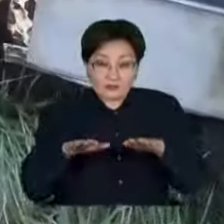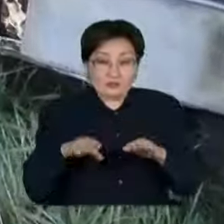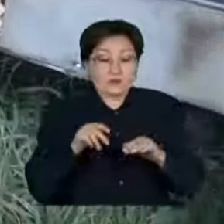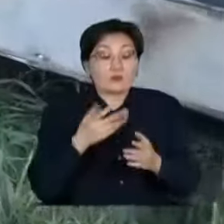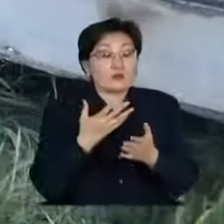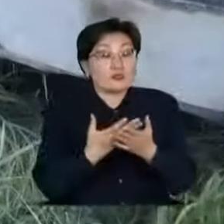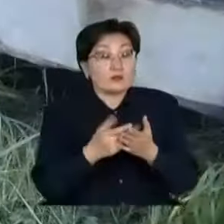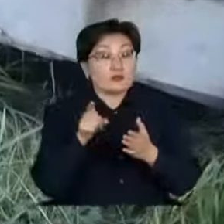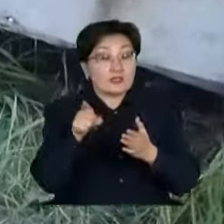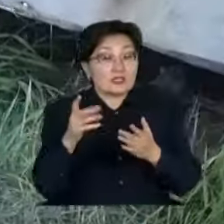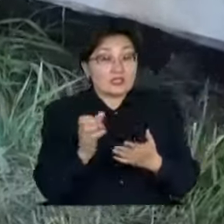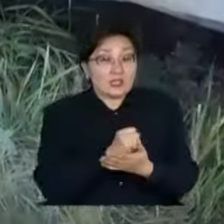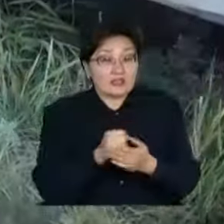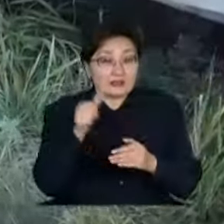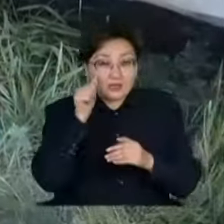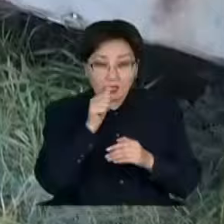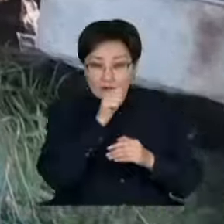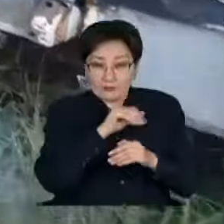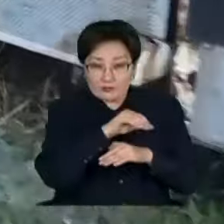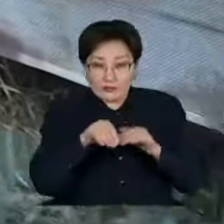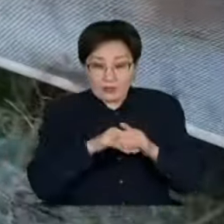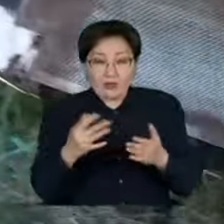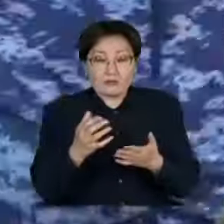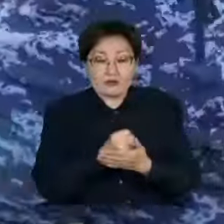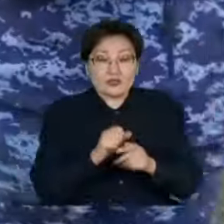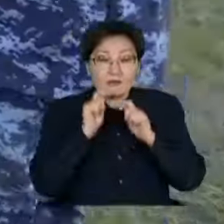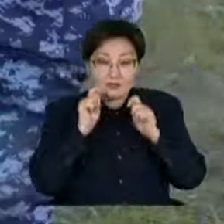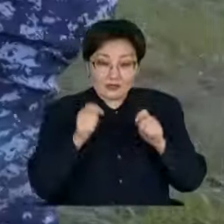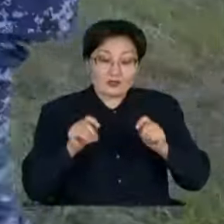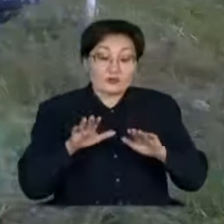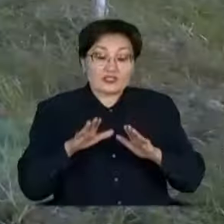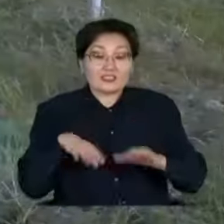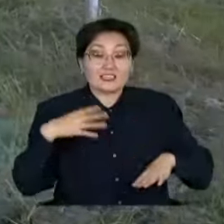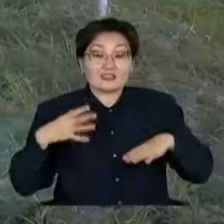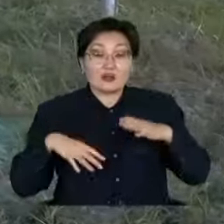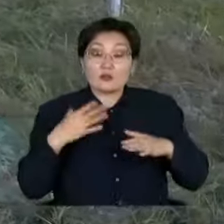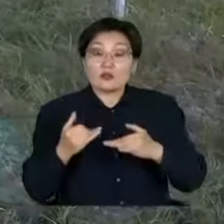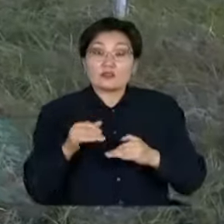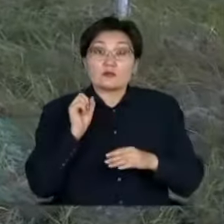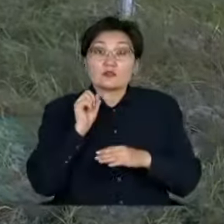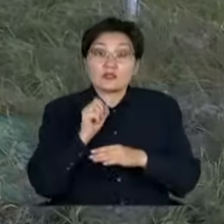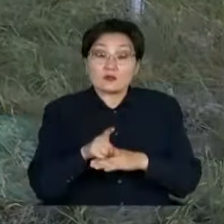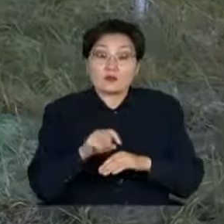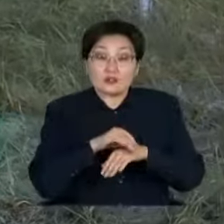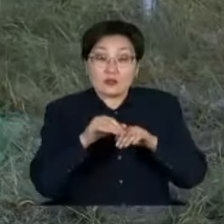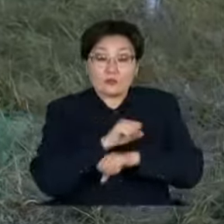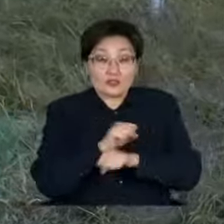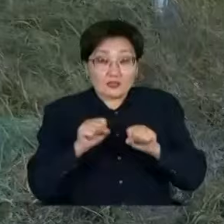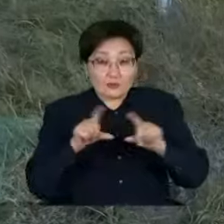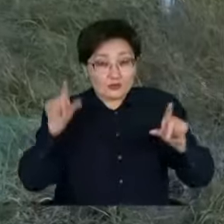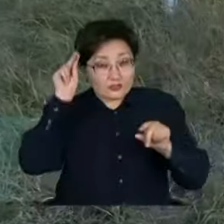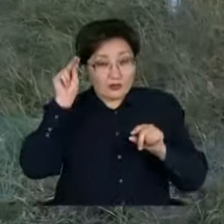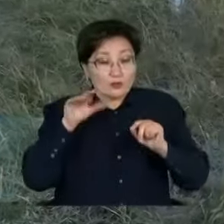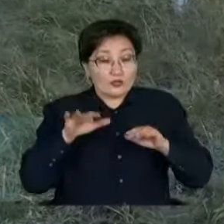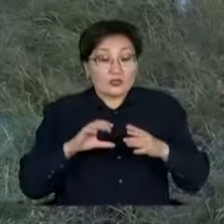он указывает на то что нашл тайник и сразу получает поощрение но это только тренировка заявки о заминированных школах и зданиях